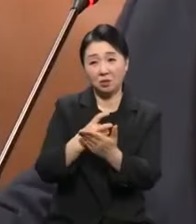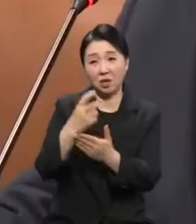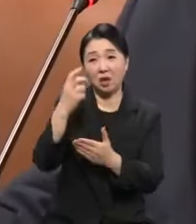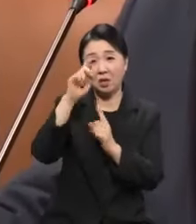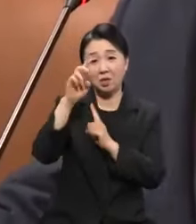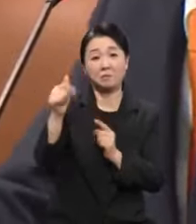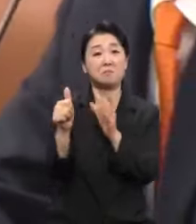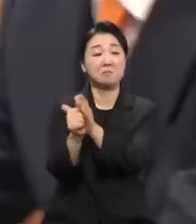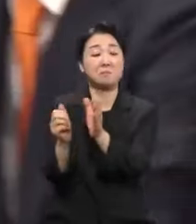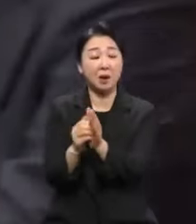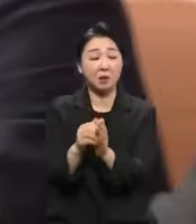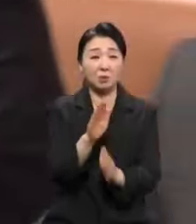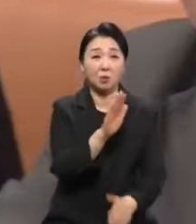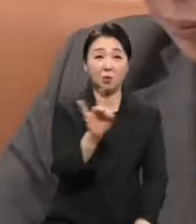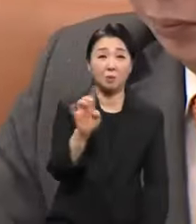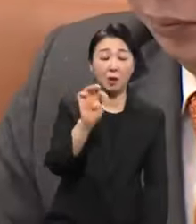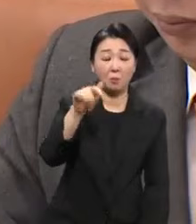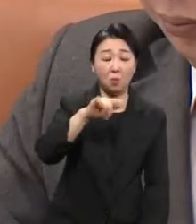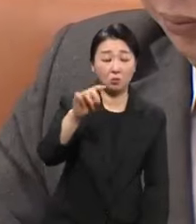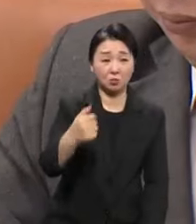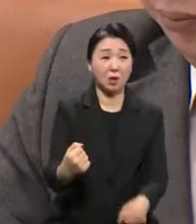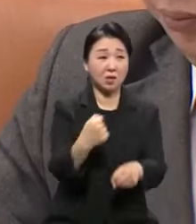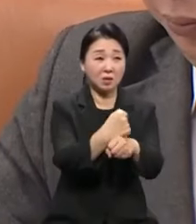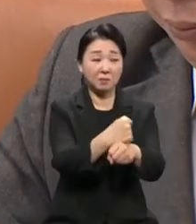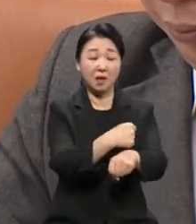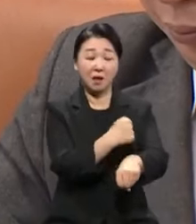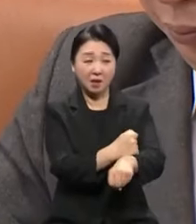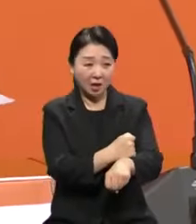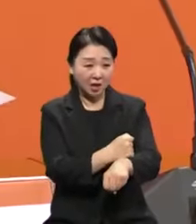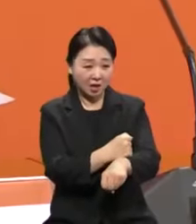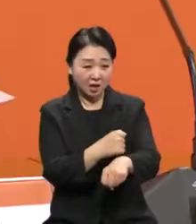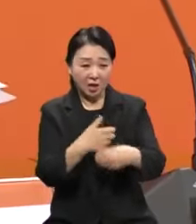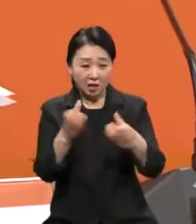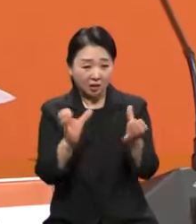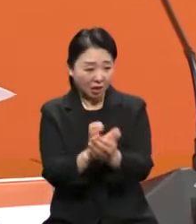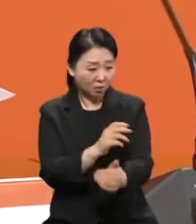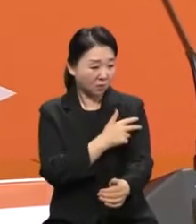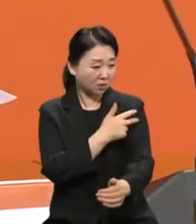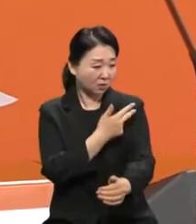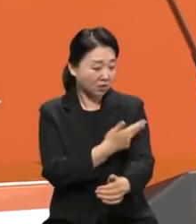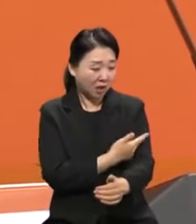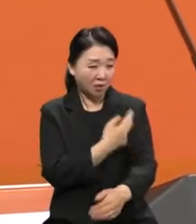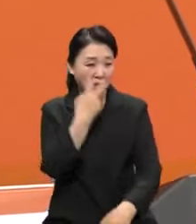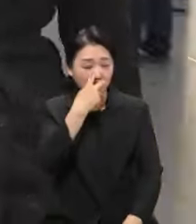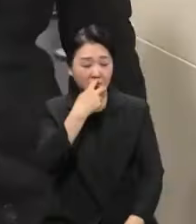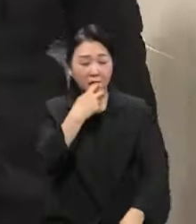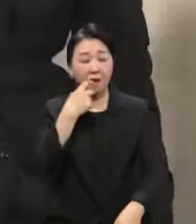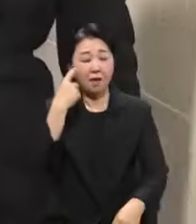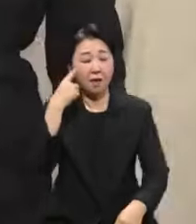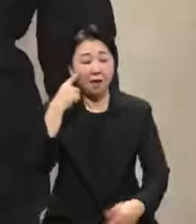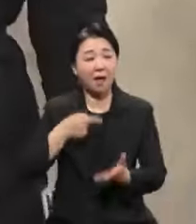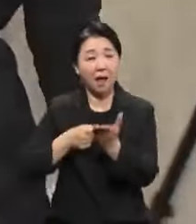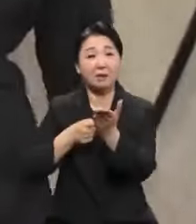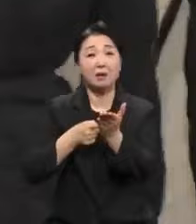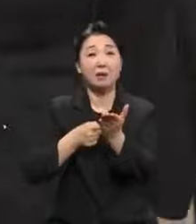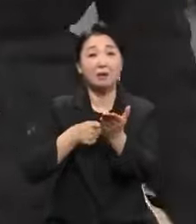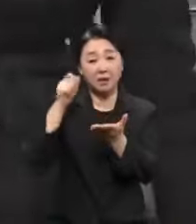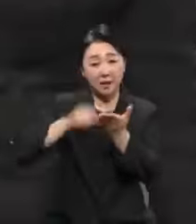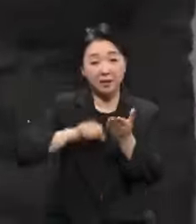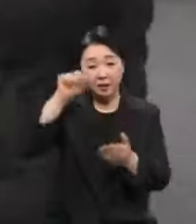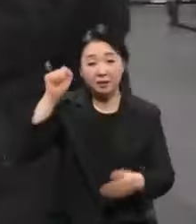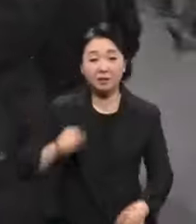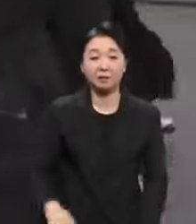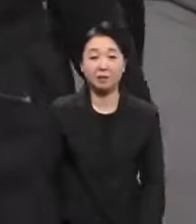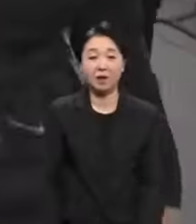전 정의당 부대표의 입당을 겨냥한 당원 자격 심사위를 설치하는 안건 등이 의결됐습니다. 새로운 미래 측은